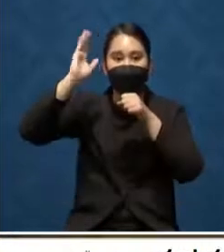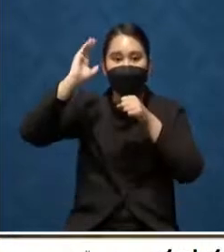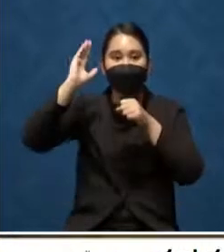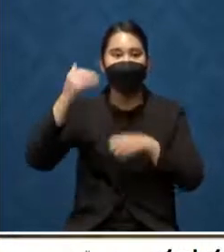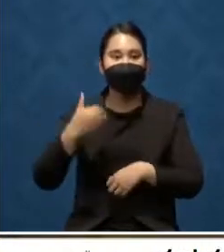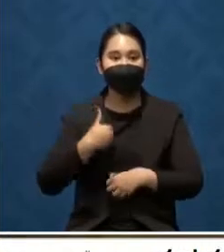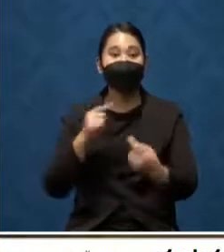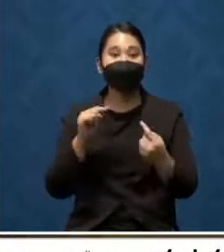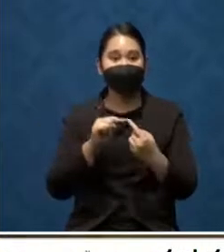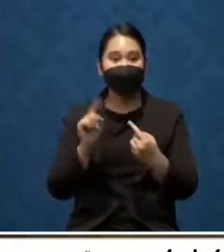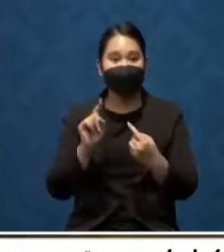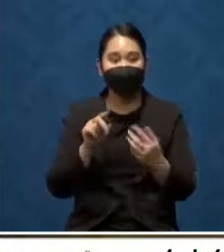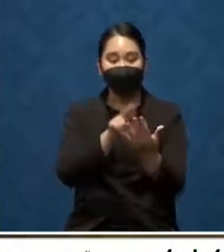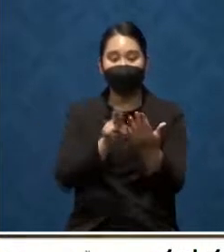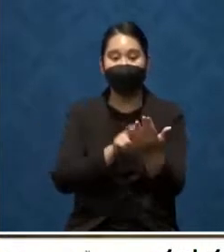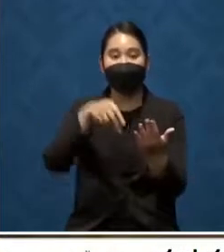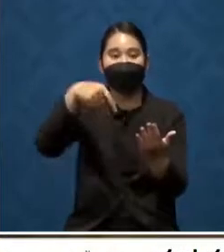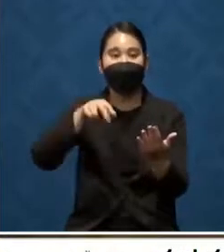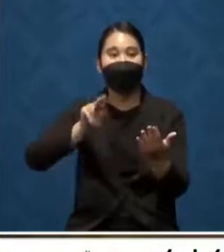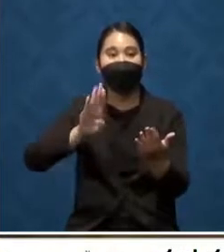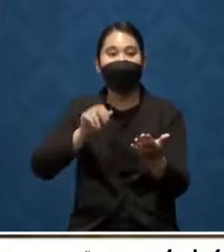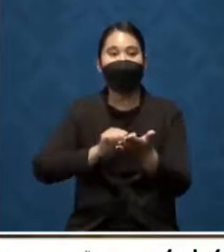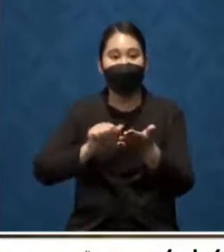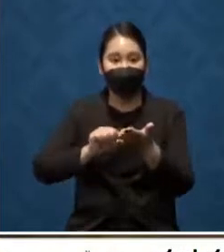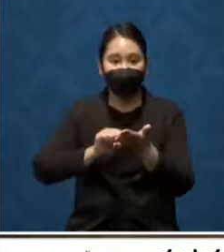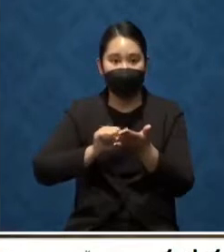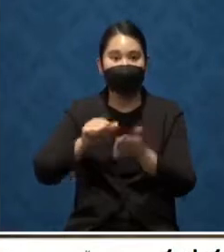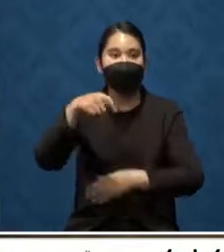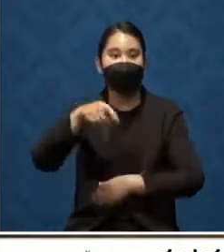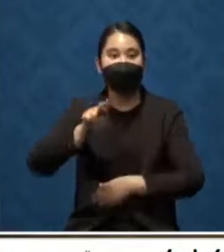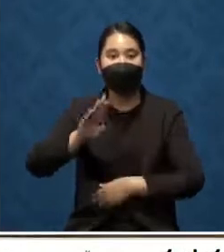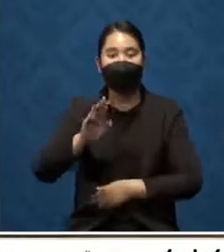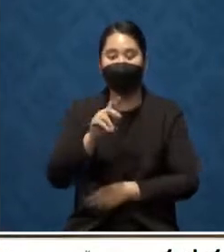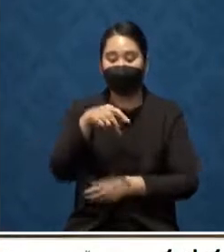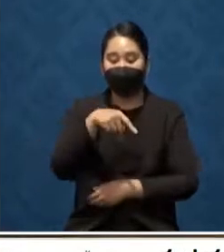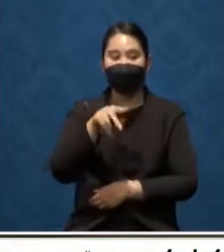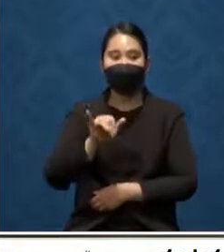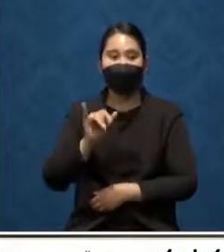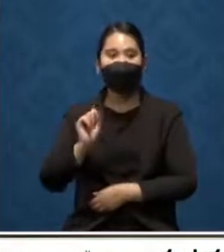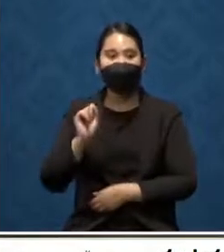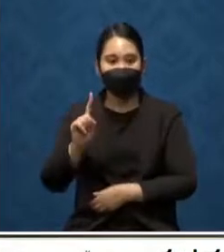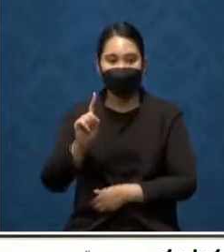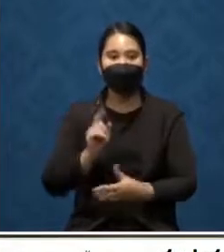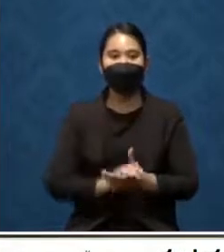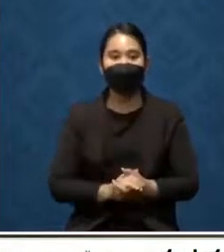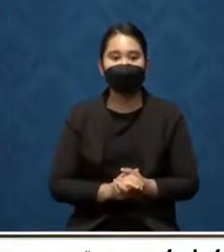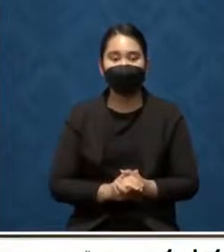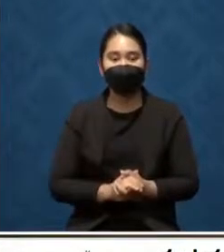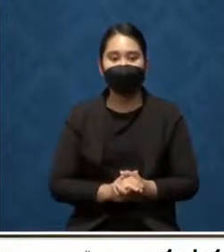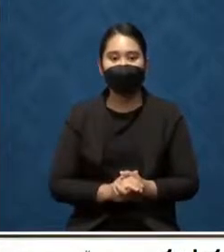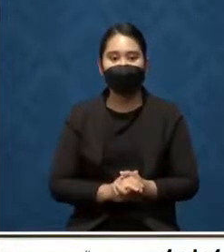ับ ในรั่งพระเชิบัญาตแก้ไขพระบอกยอสอนะครับซึงจงแล้ว